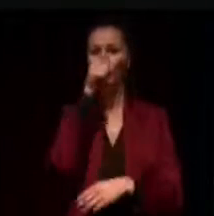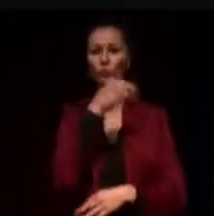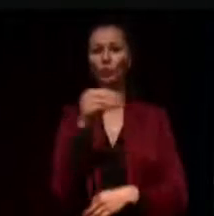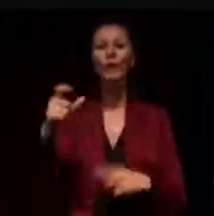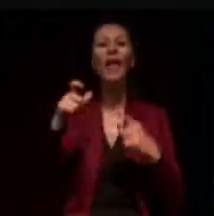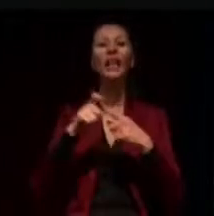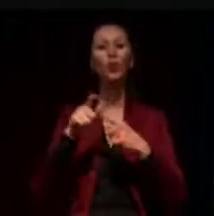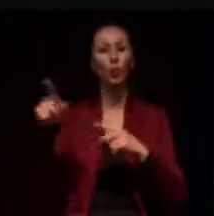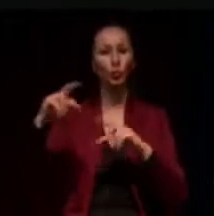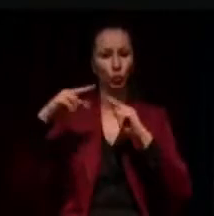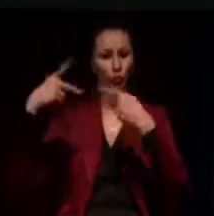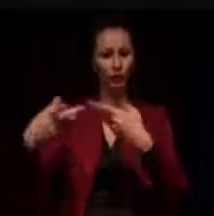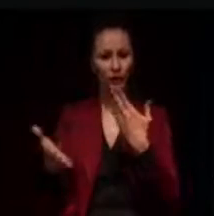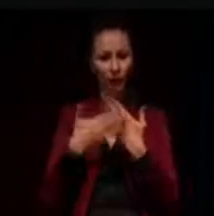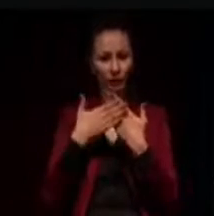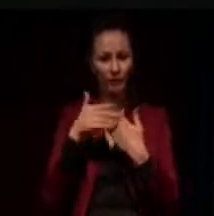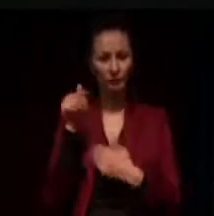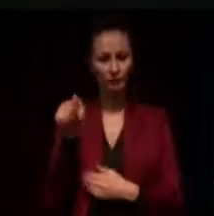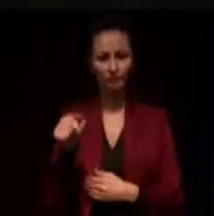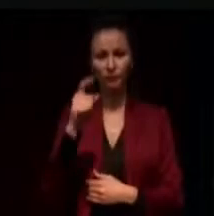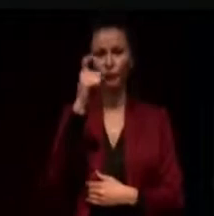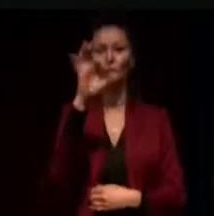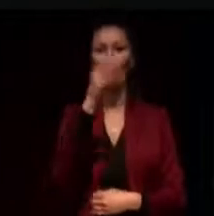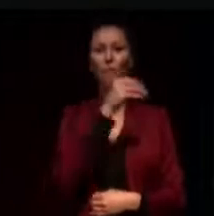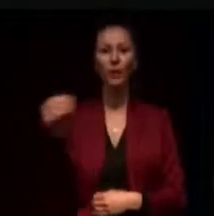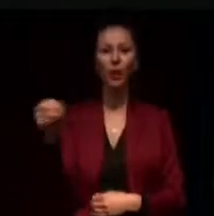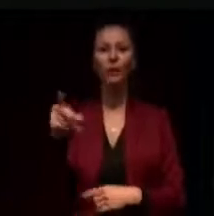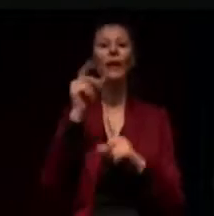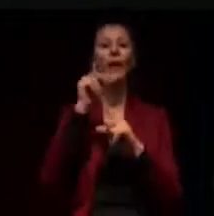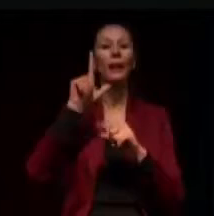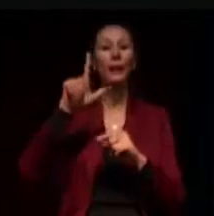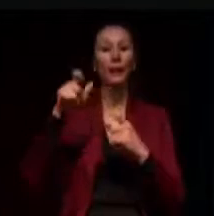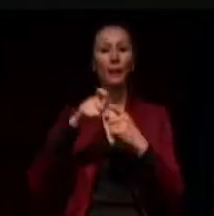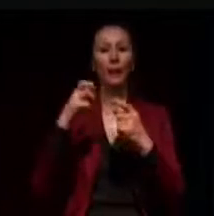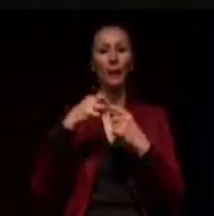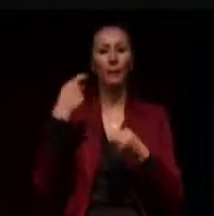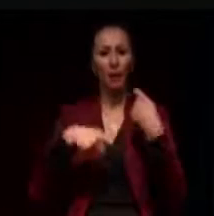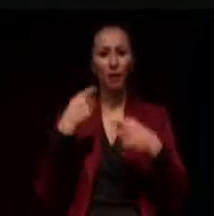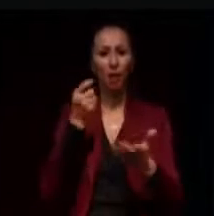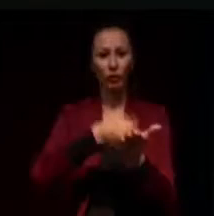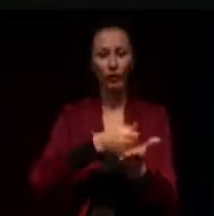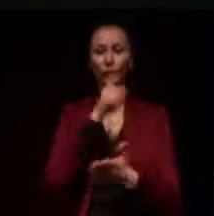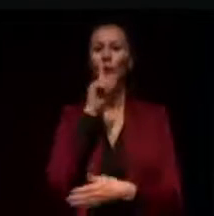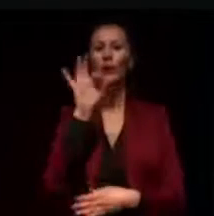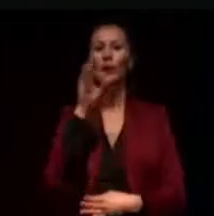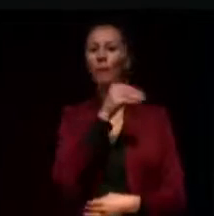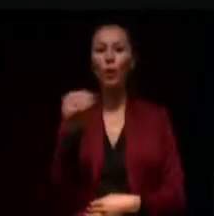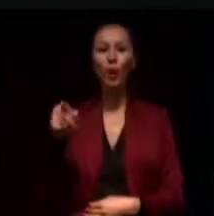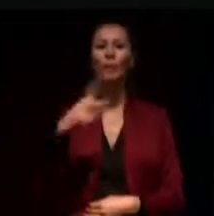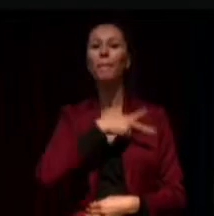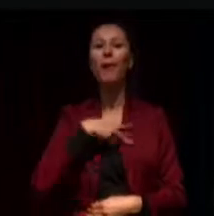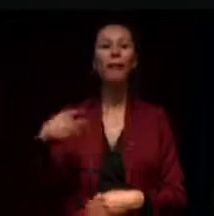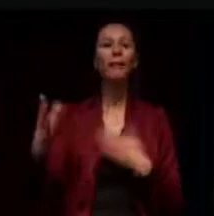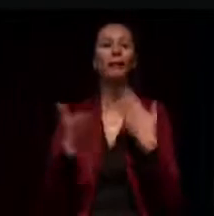milyon Esot'a yaptığımız yardım, 90 milyon lira İller Bankası'na yatırılan ödenek, 150 milyon lira da